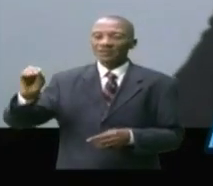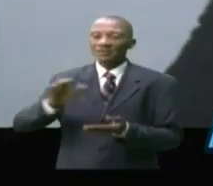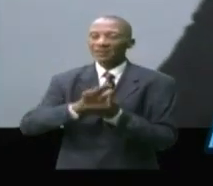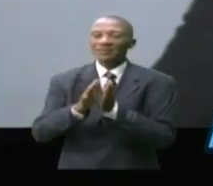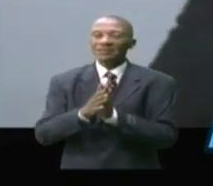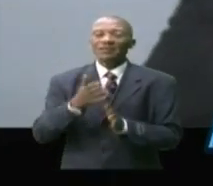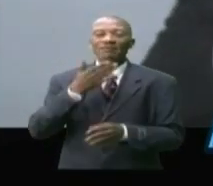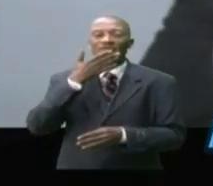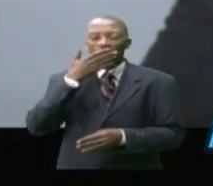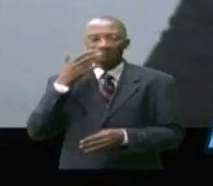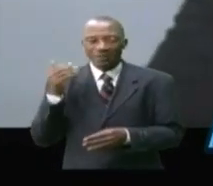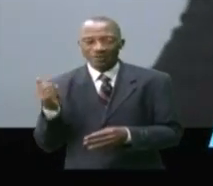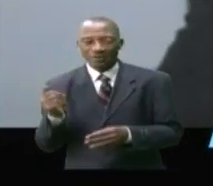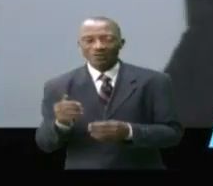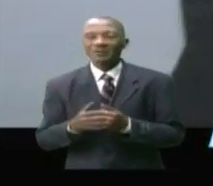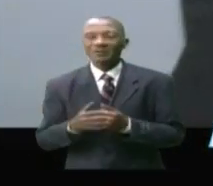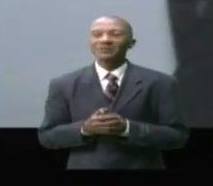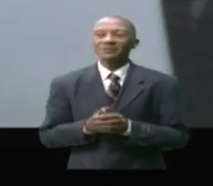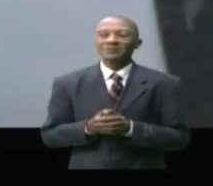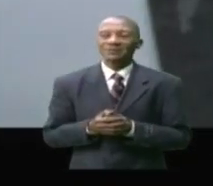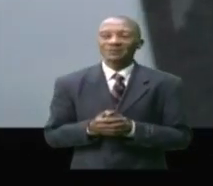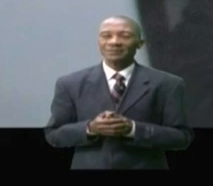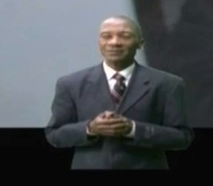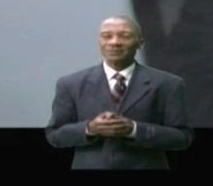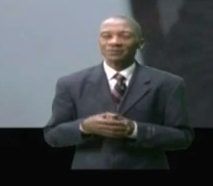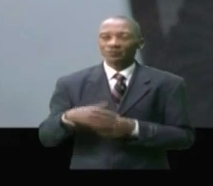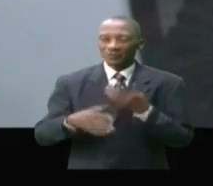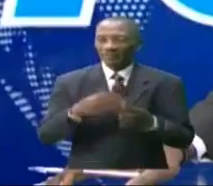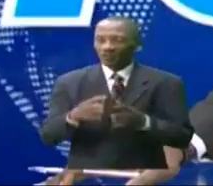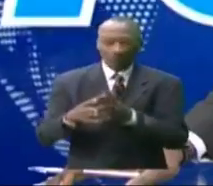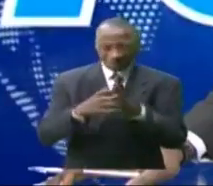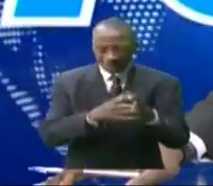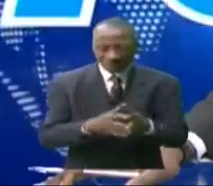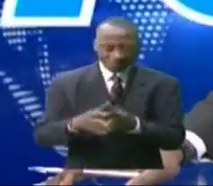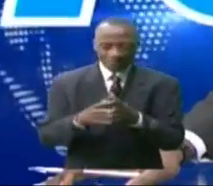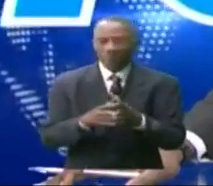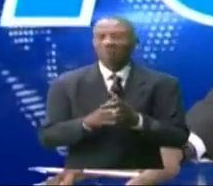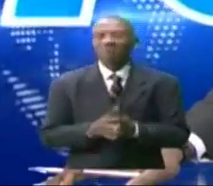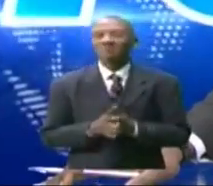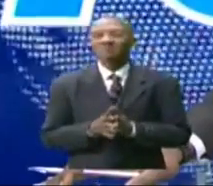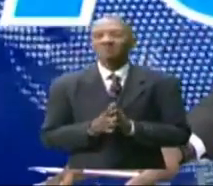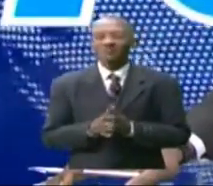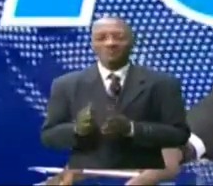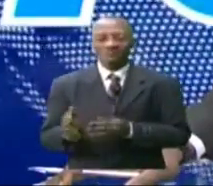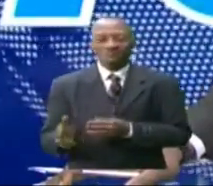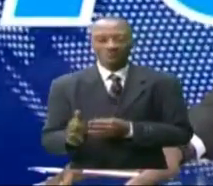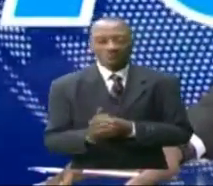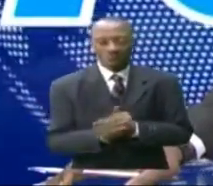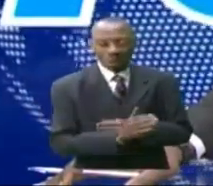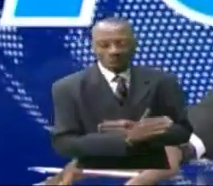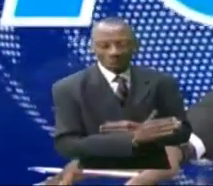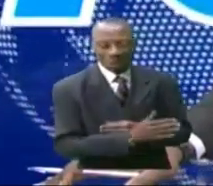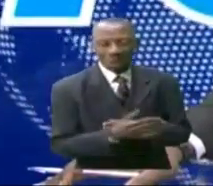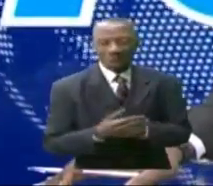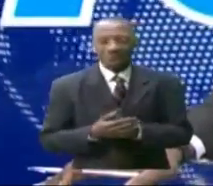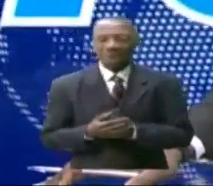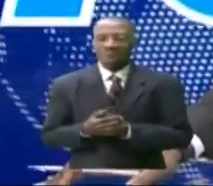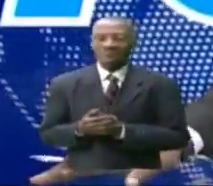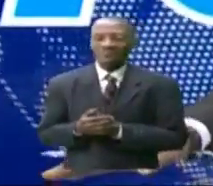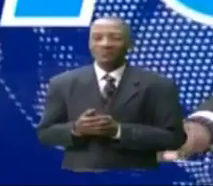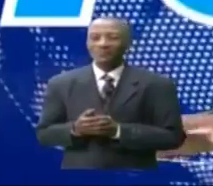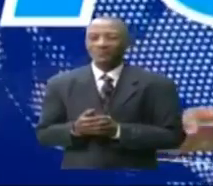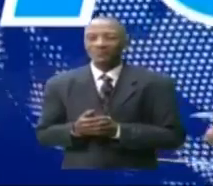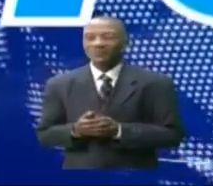justice sociale, pas de sécurité sociale appropriée. Grand titre de ce soir, à Kinshasa, le